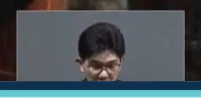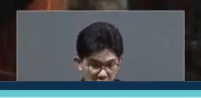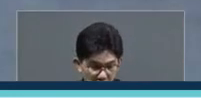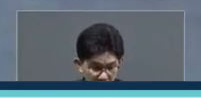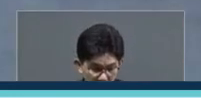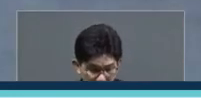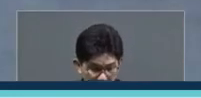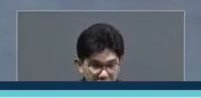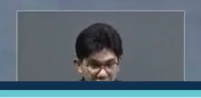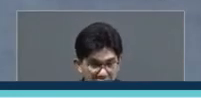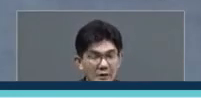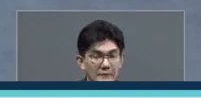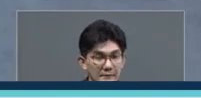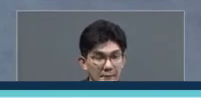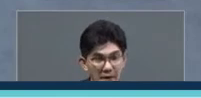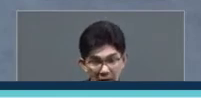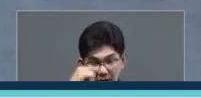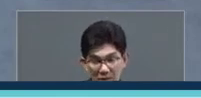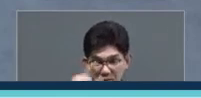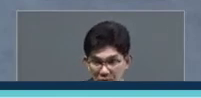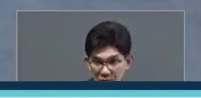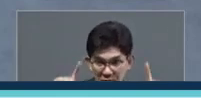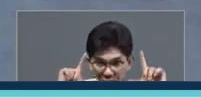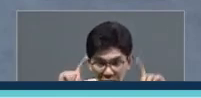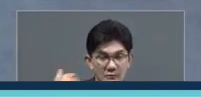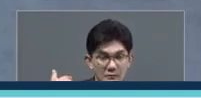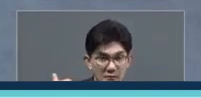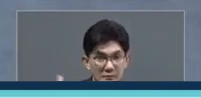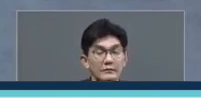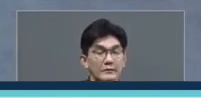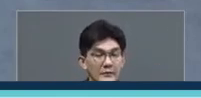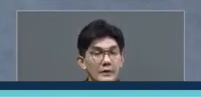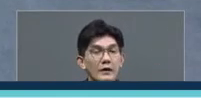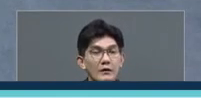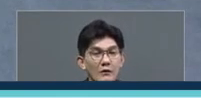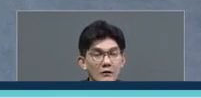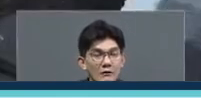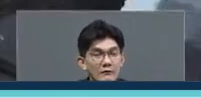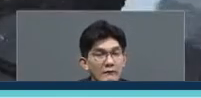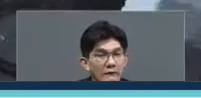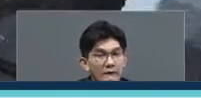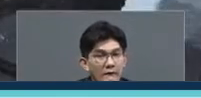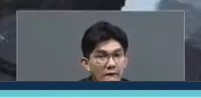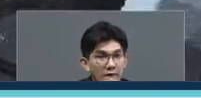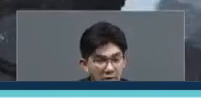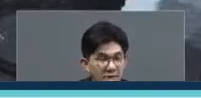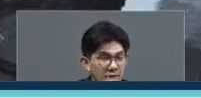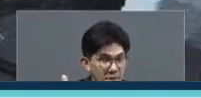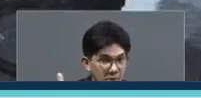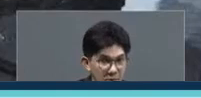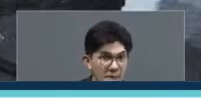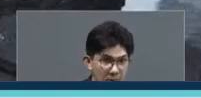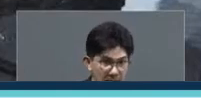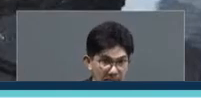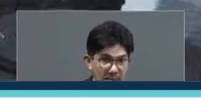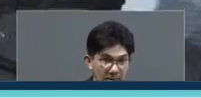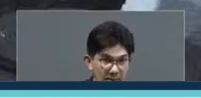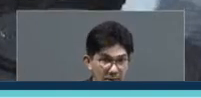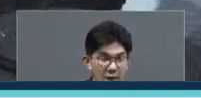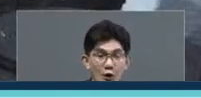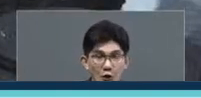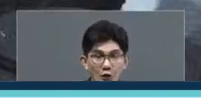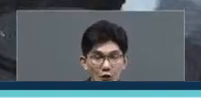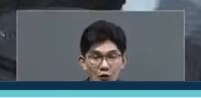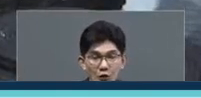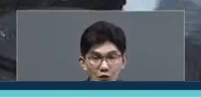ลปาชีพประทีปไทยโอท็อปหลอมดวงใจด้วยพระบารมีเพื่อเฉลิมพระเกียรติเนื่องในโอกาสวันเฉลิมพระชนมพรรษาส